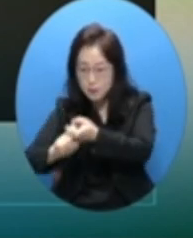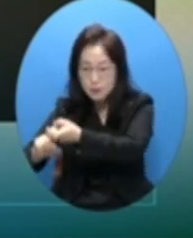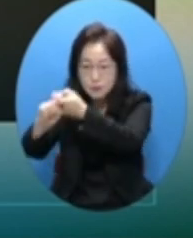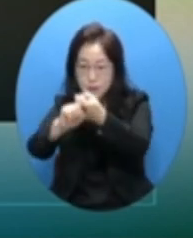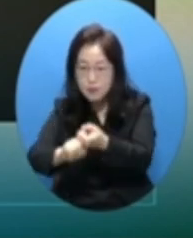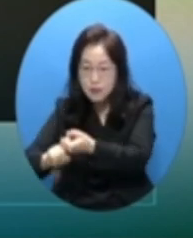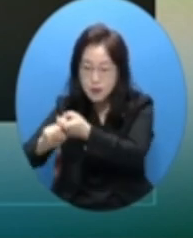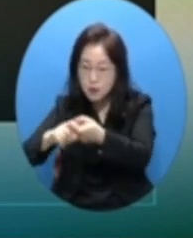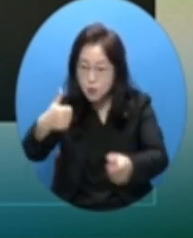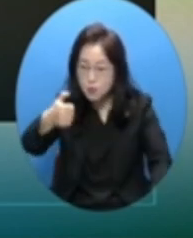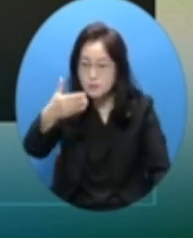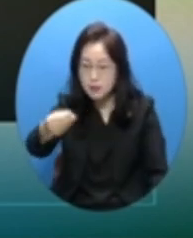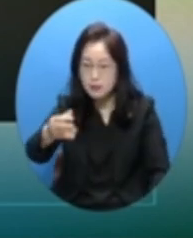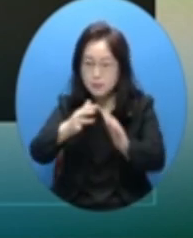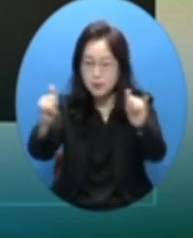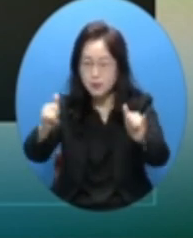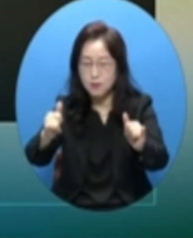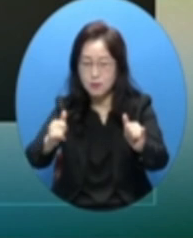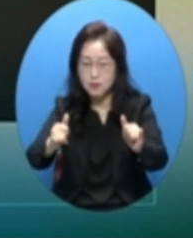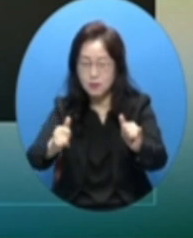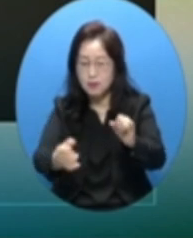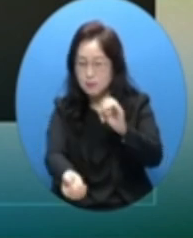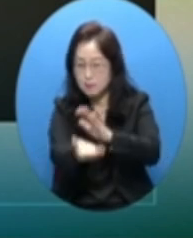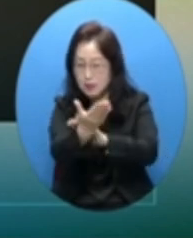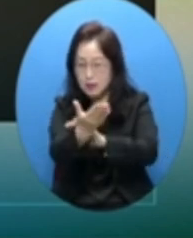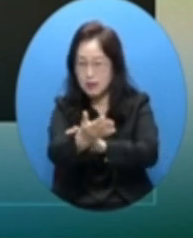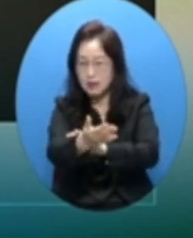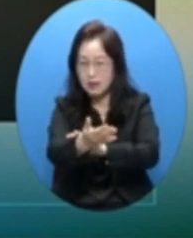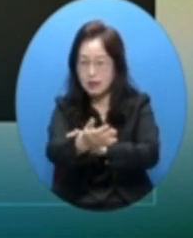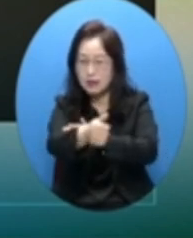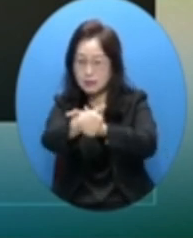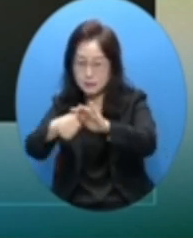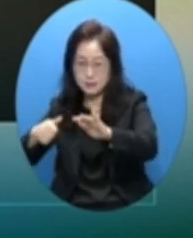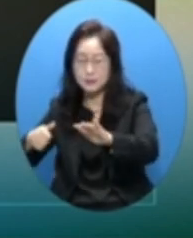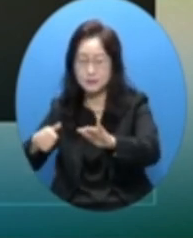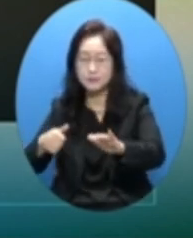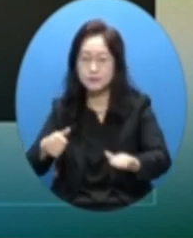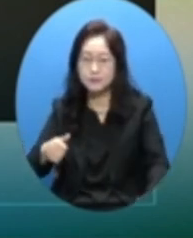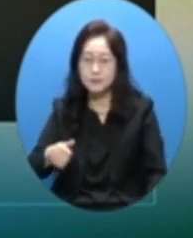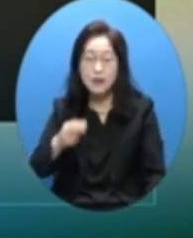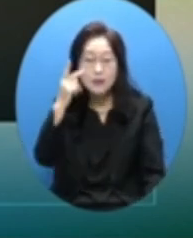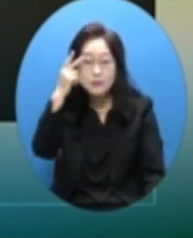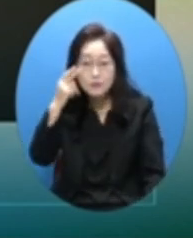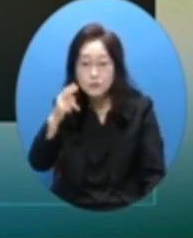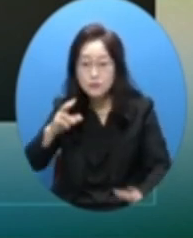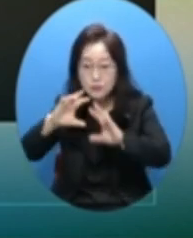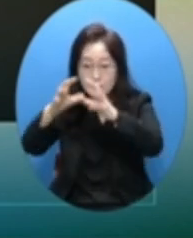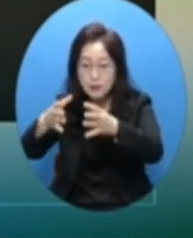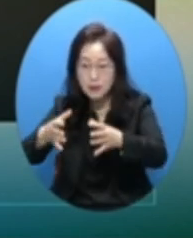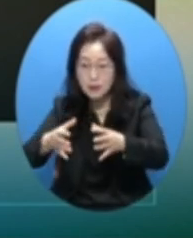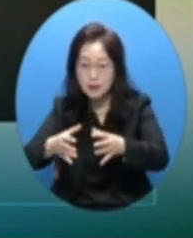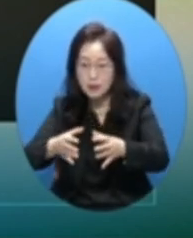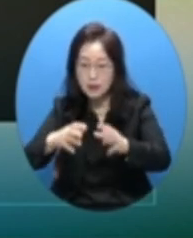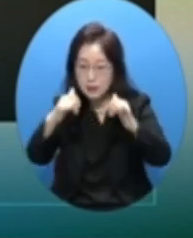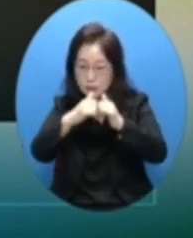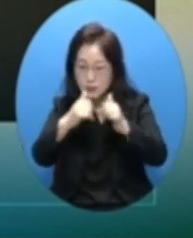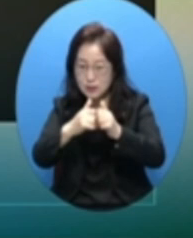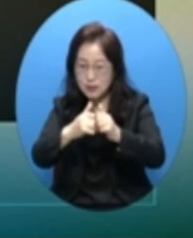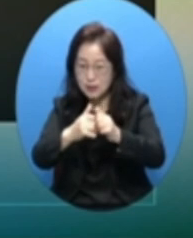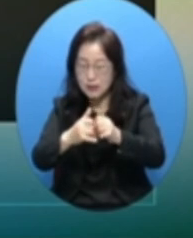대단해서 철수합니다 미국은 자신들이 사용하던 최지식 전투기 및 모든